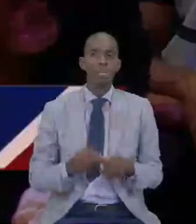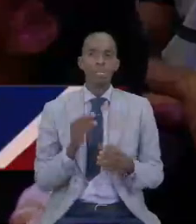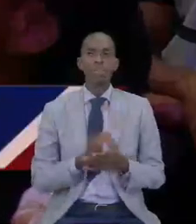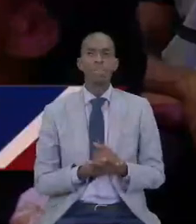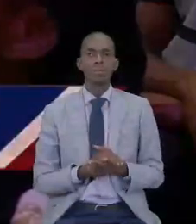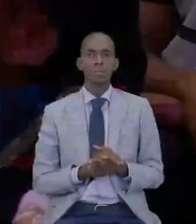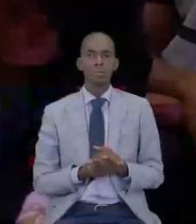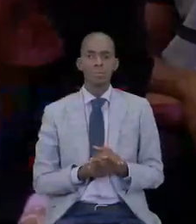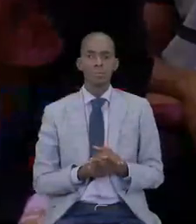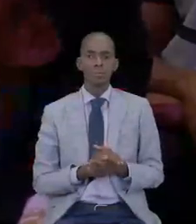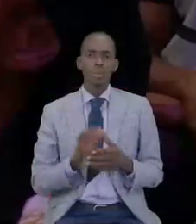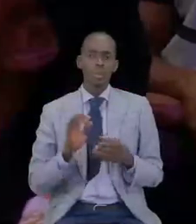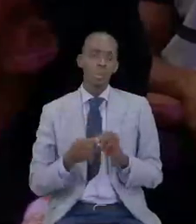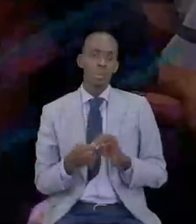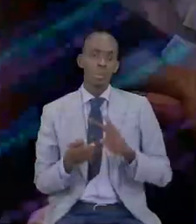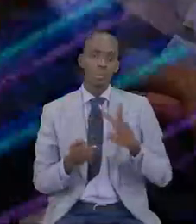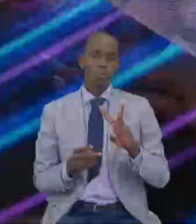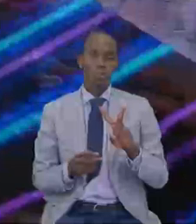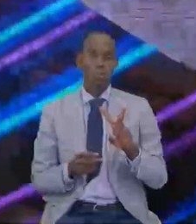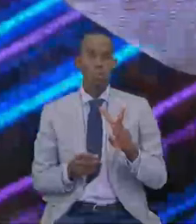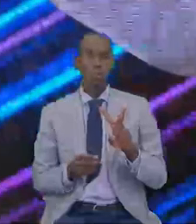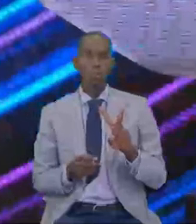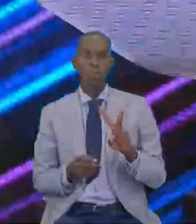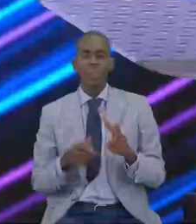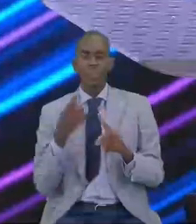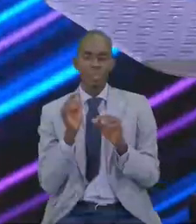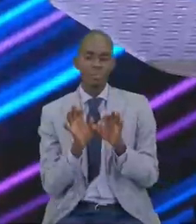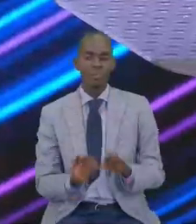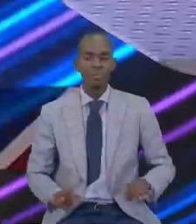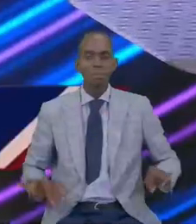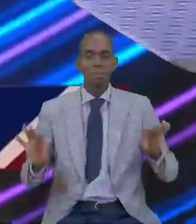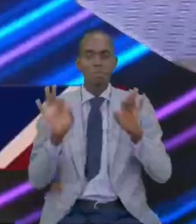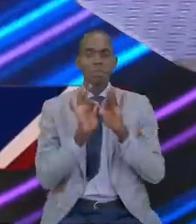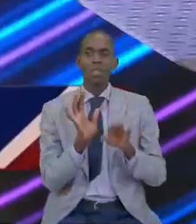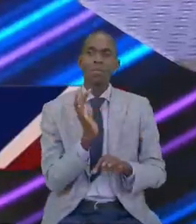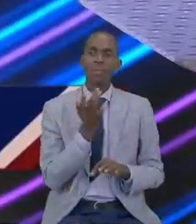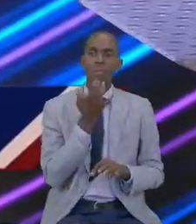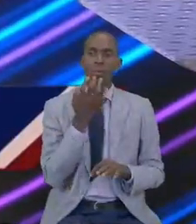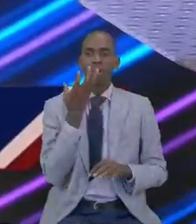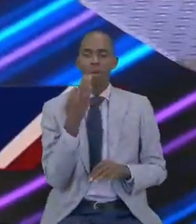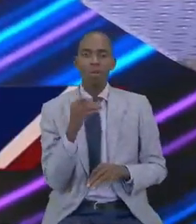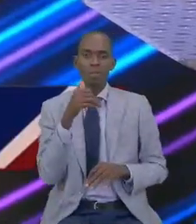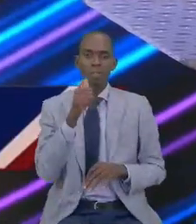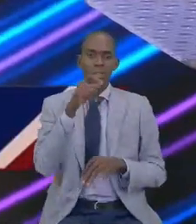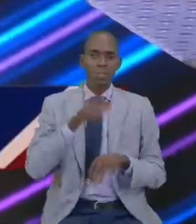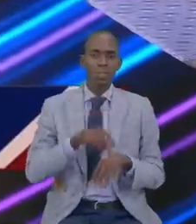élément, la faveur significative de 10 fois supérieur que notre